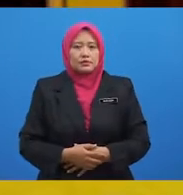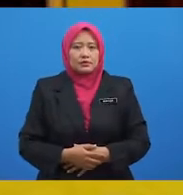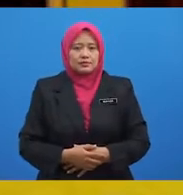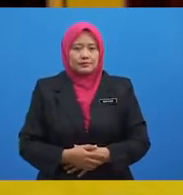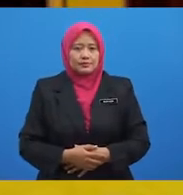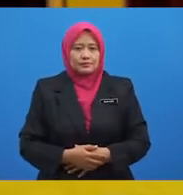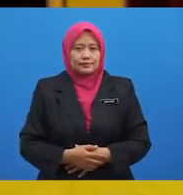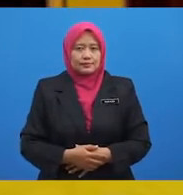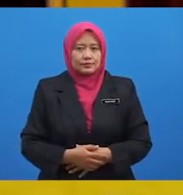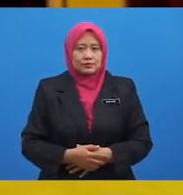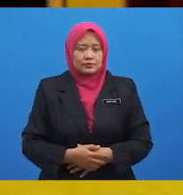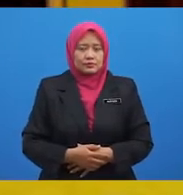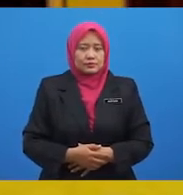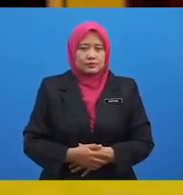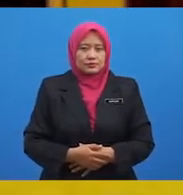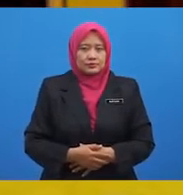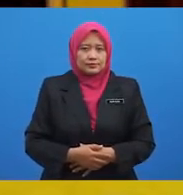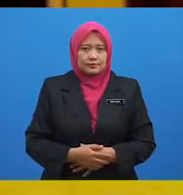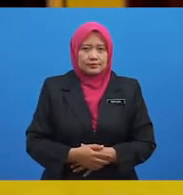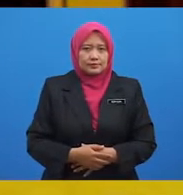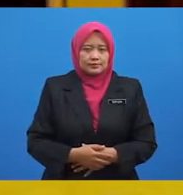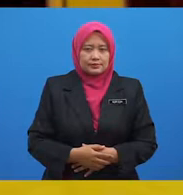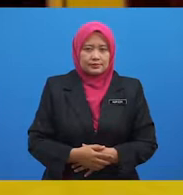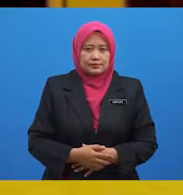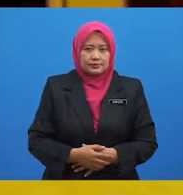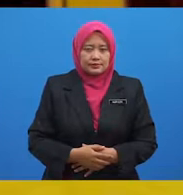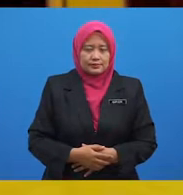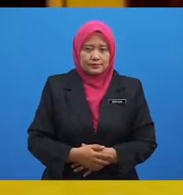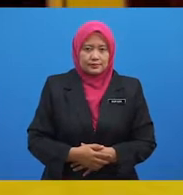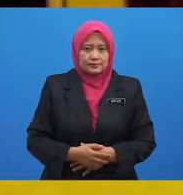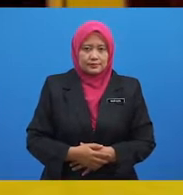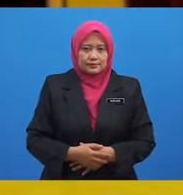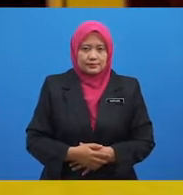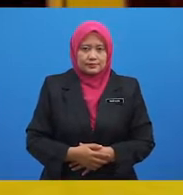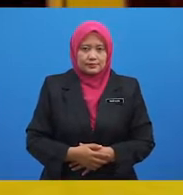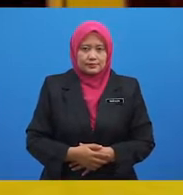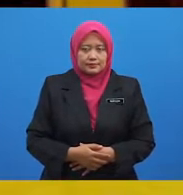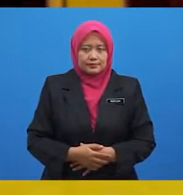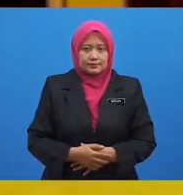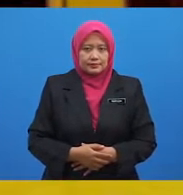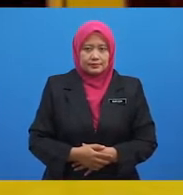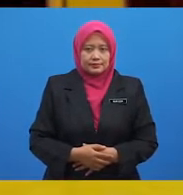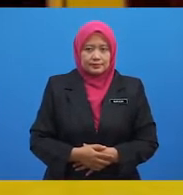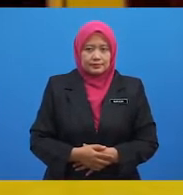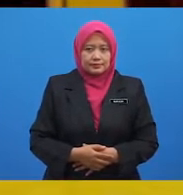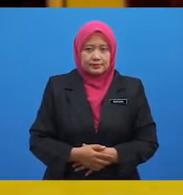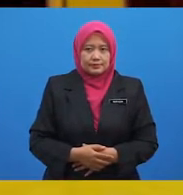semua tukang taat pada perintah raja dan menjalankan tugas mereka masing-masing.